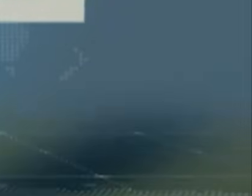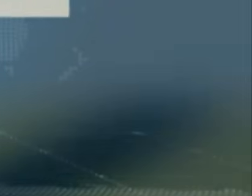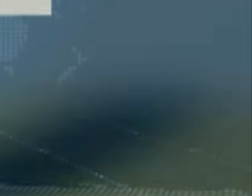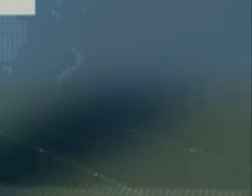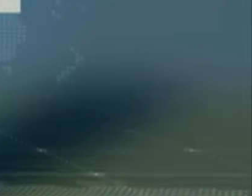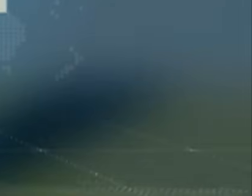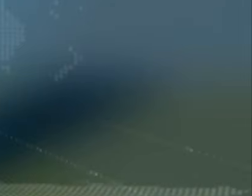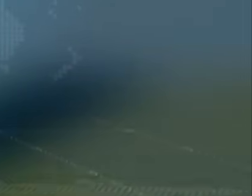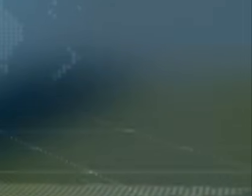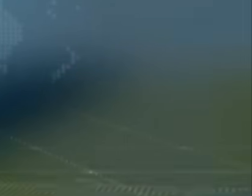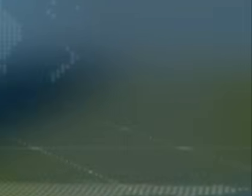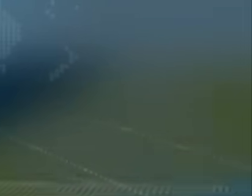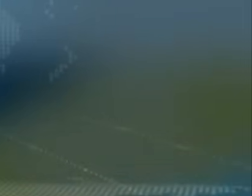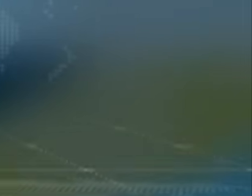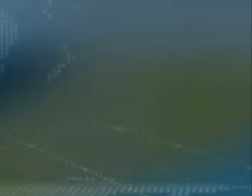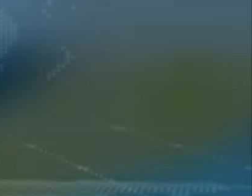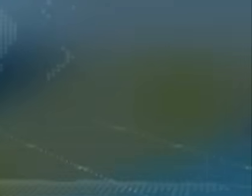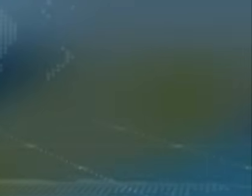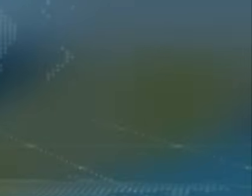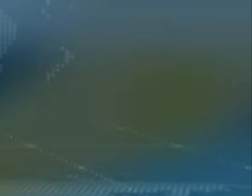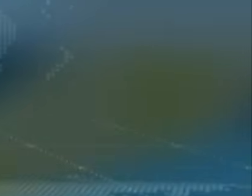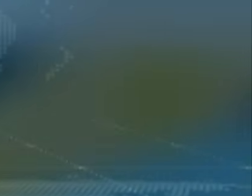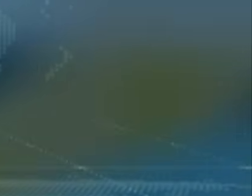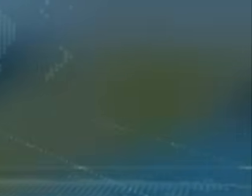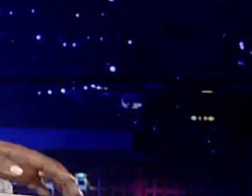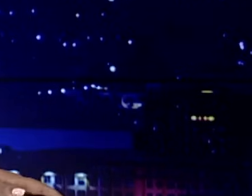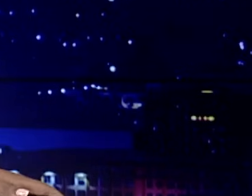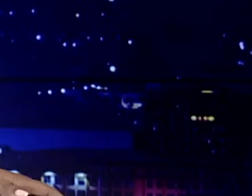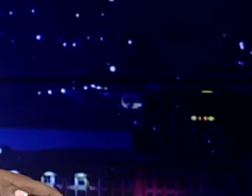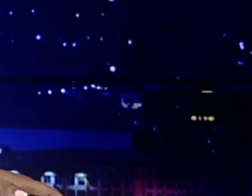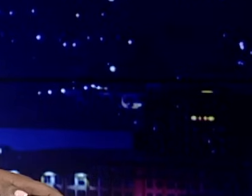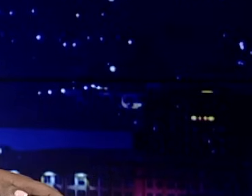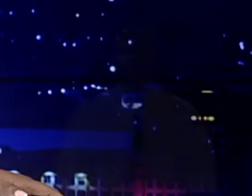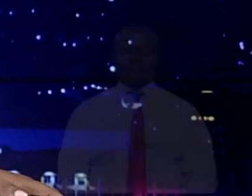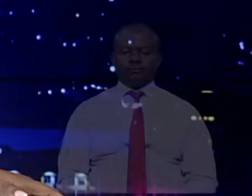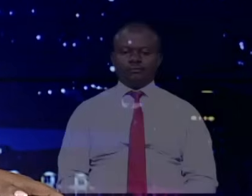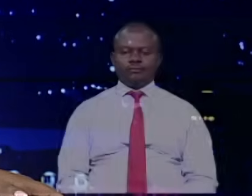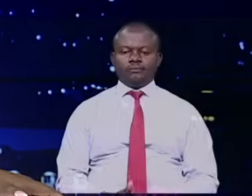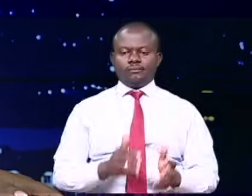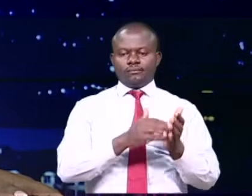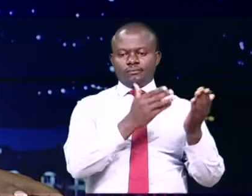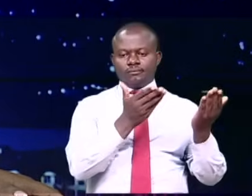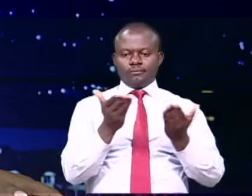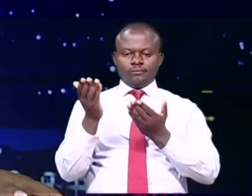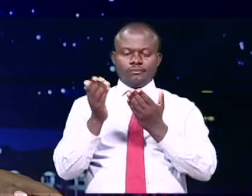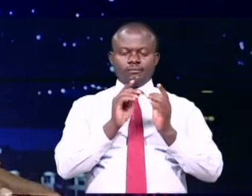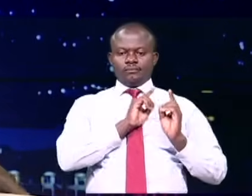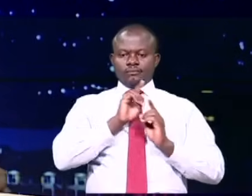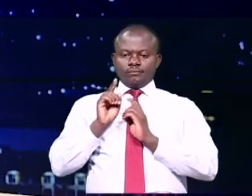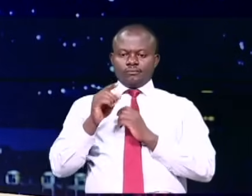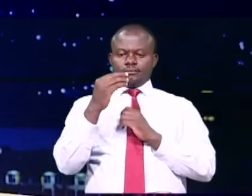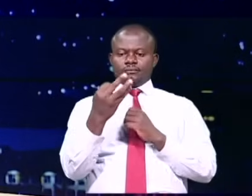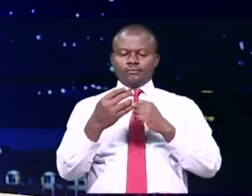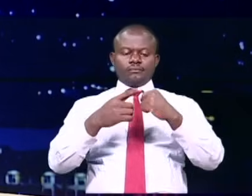Y ikaze nanone y'abasirikare